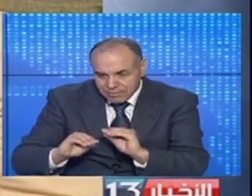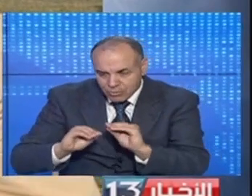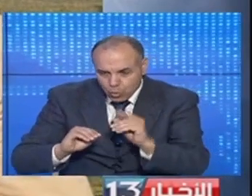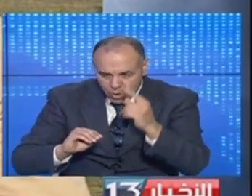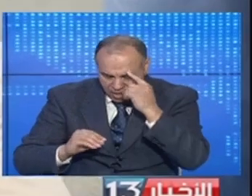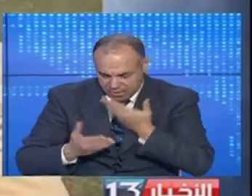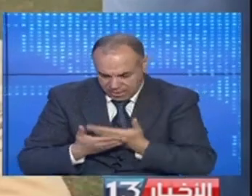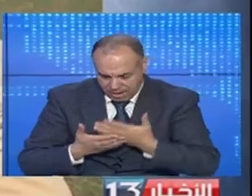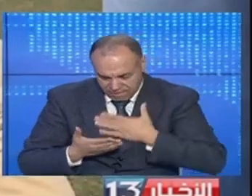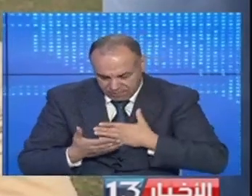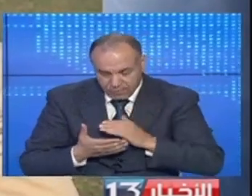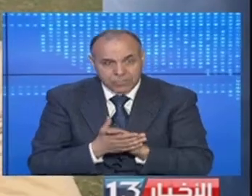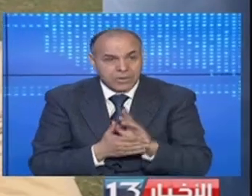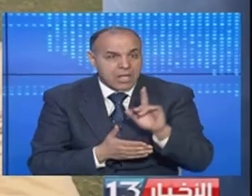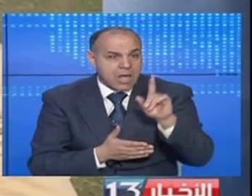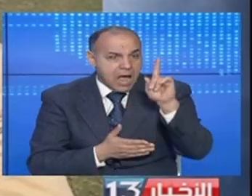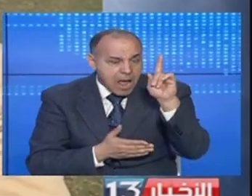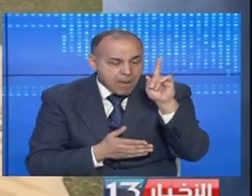عنده ثقه فنفسه